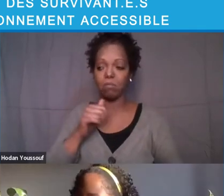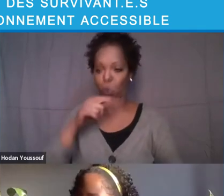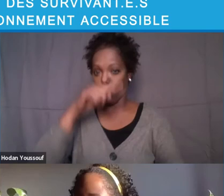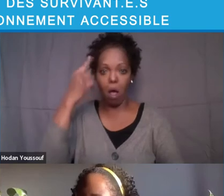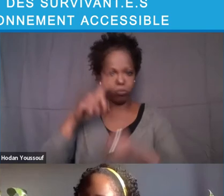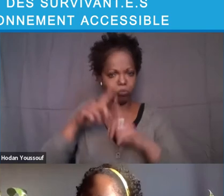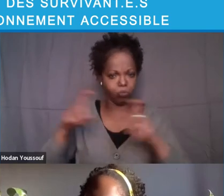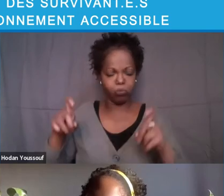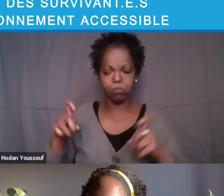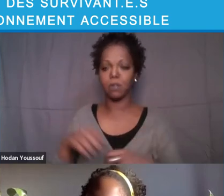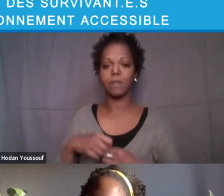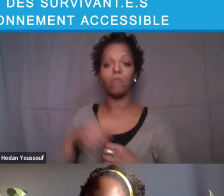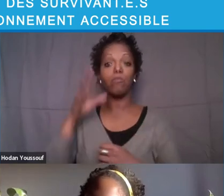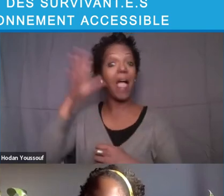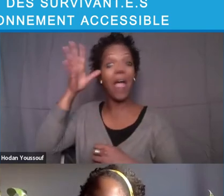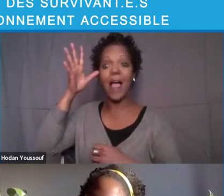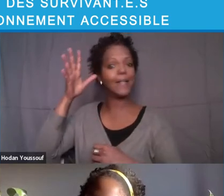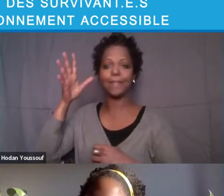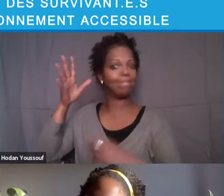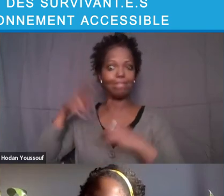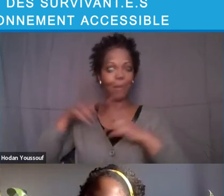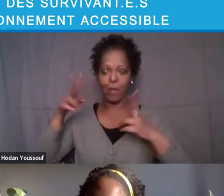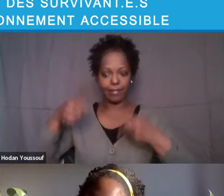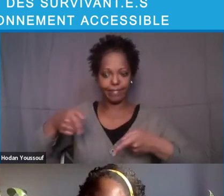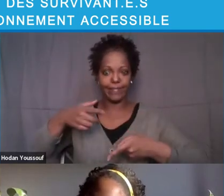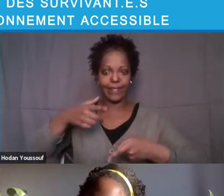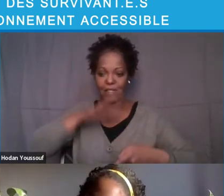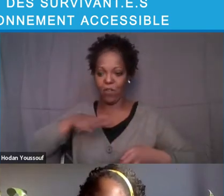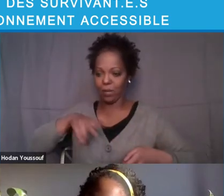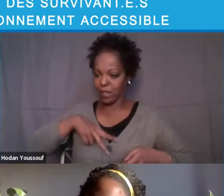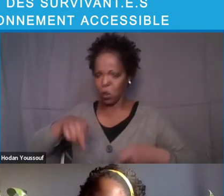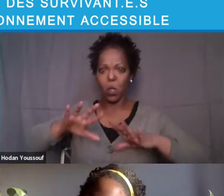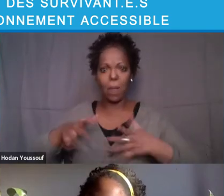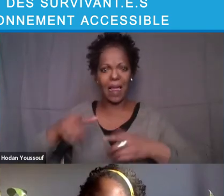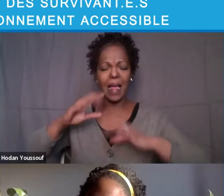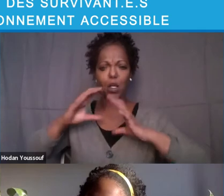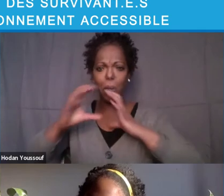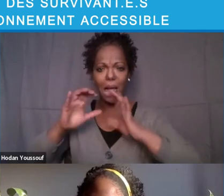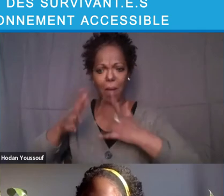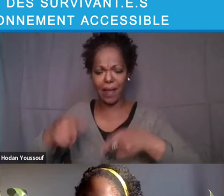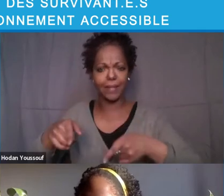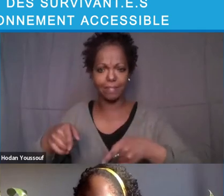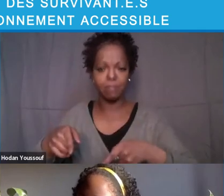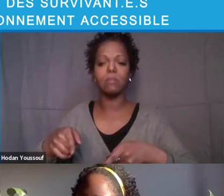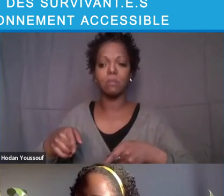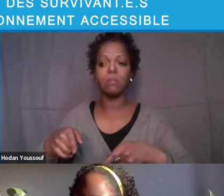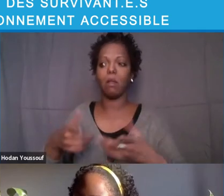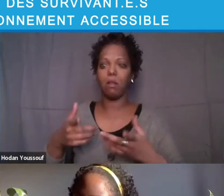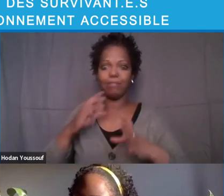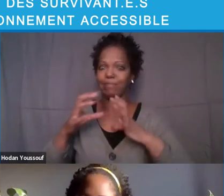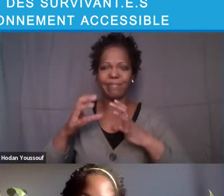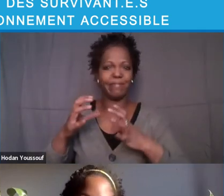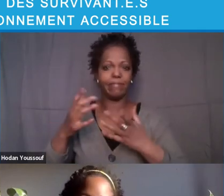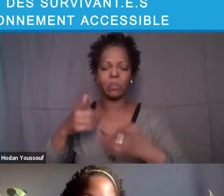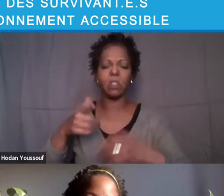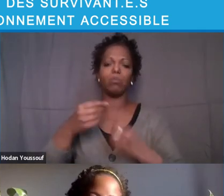les jeunes filles noires, et les autres aussi, mais souvent les enfants, ils ne savent même pas